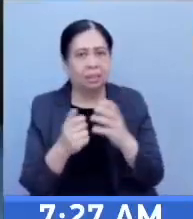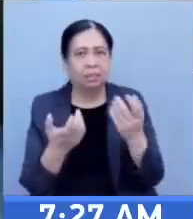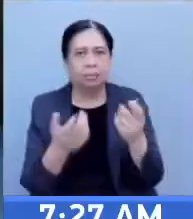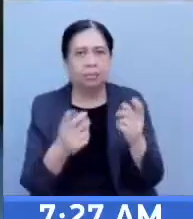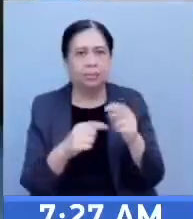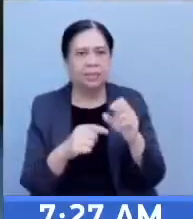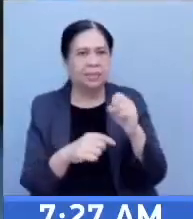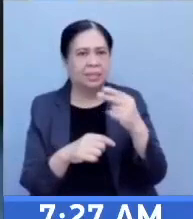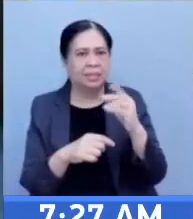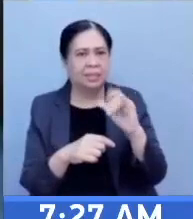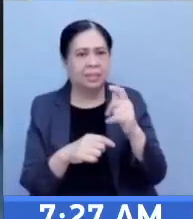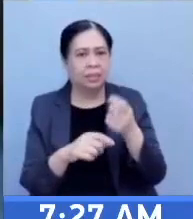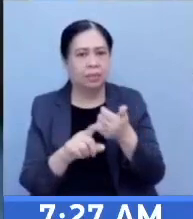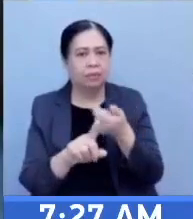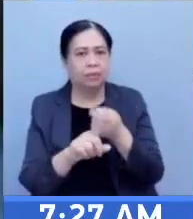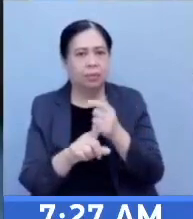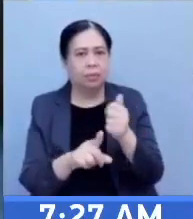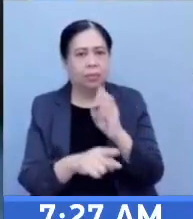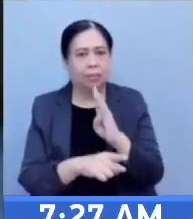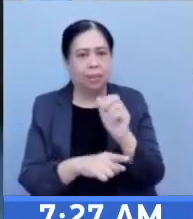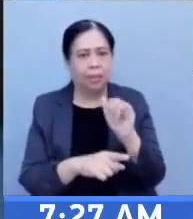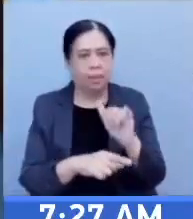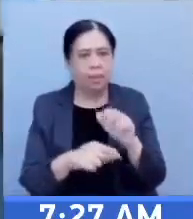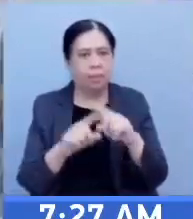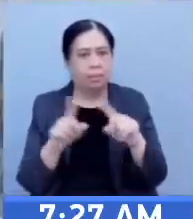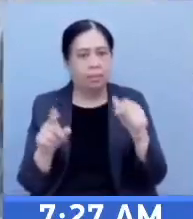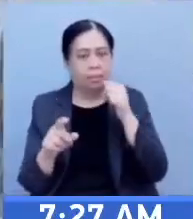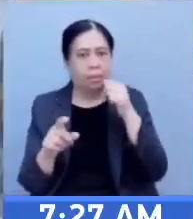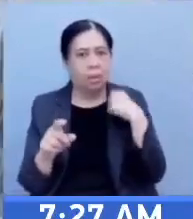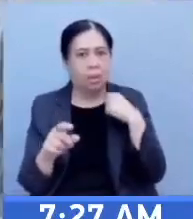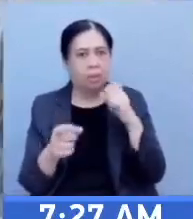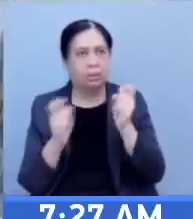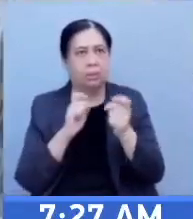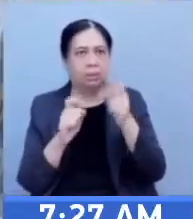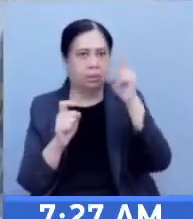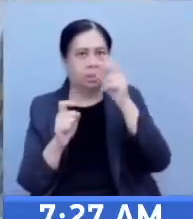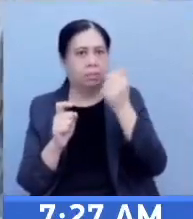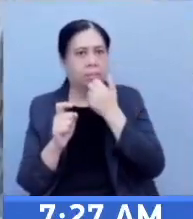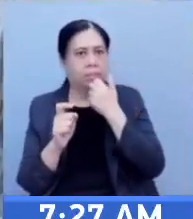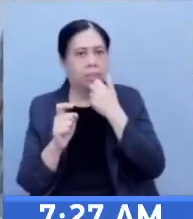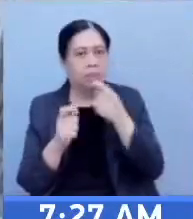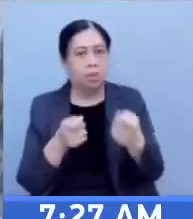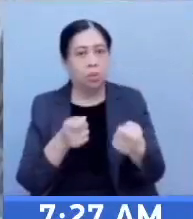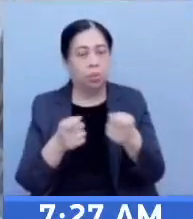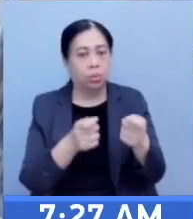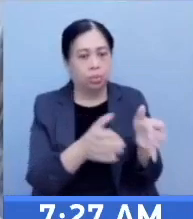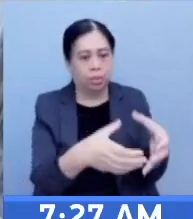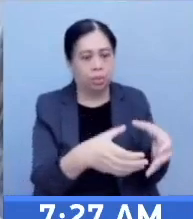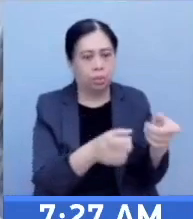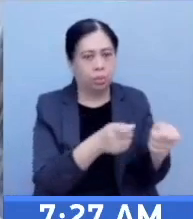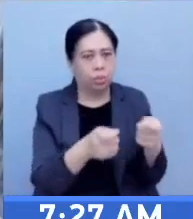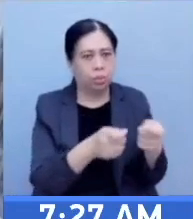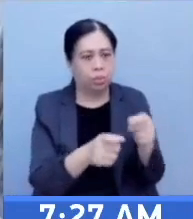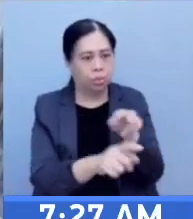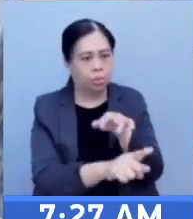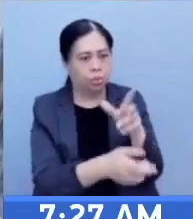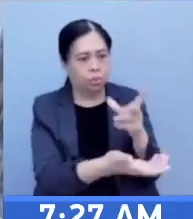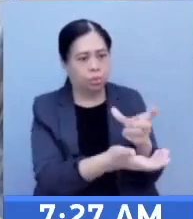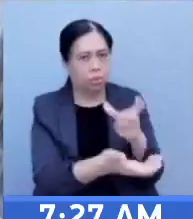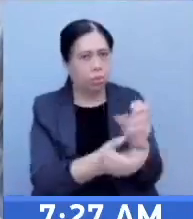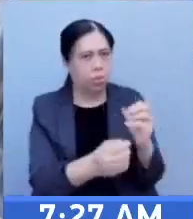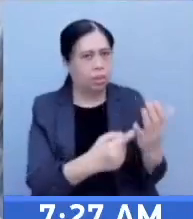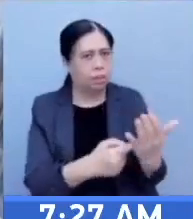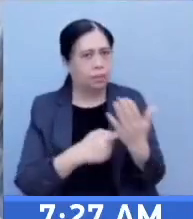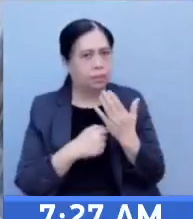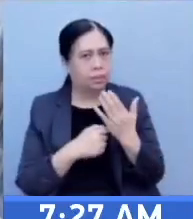nanggaling mismo sa BAE, pero kahapon binawi nila ito. Sa control, wala pong signs na